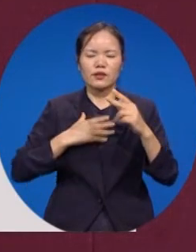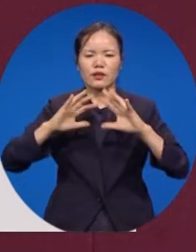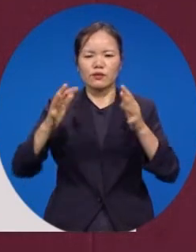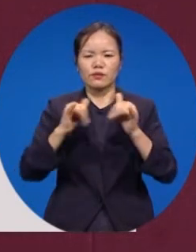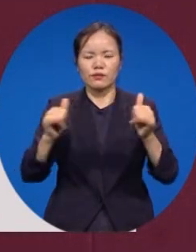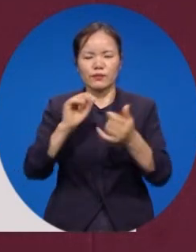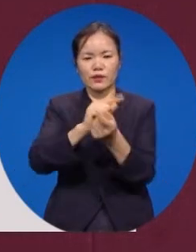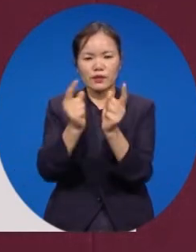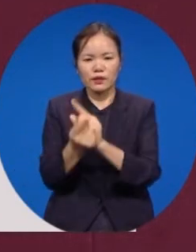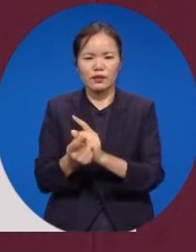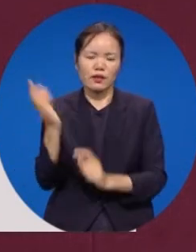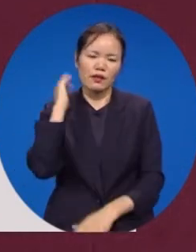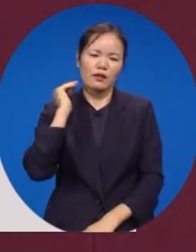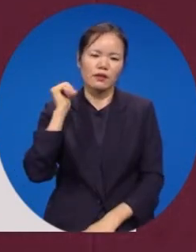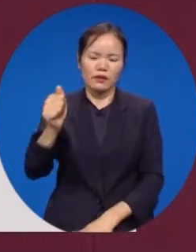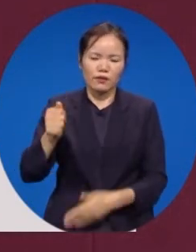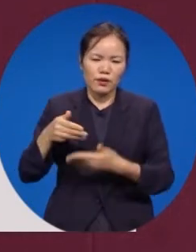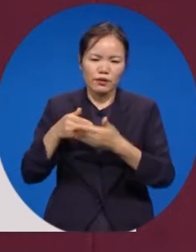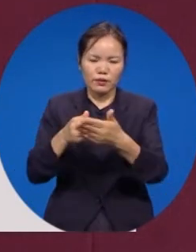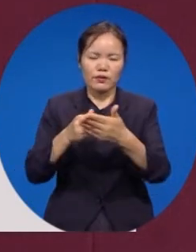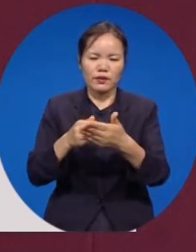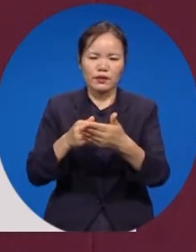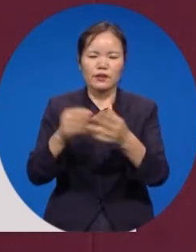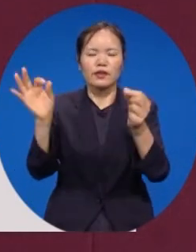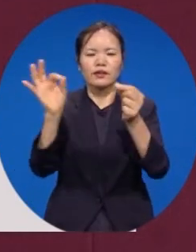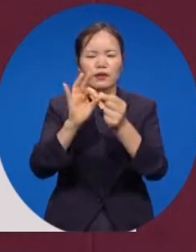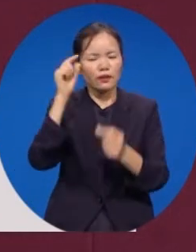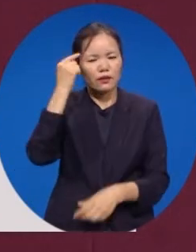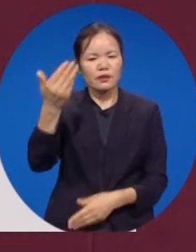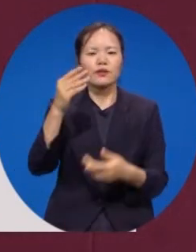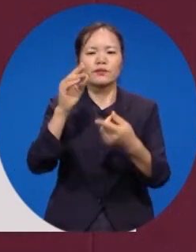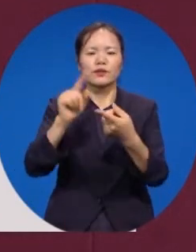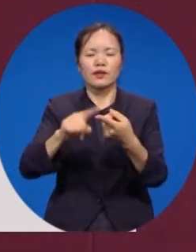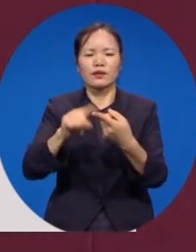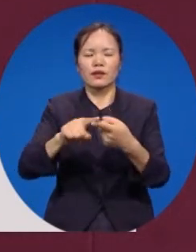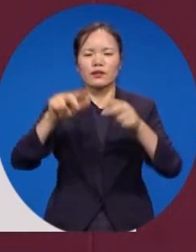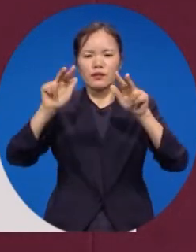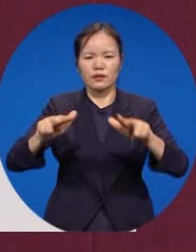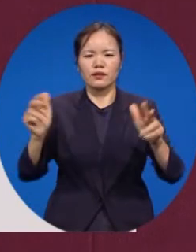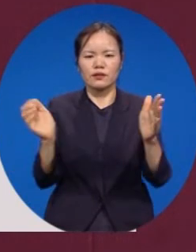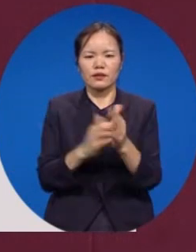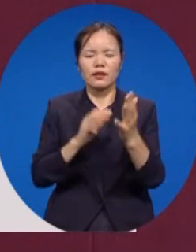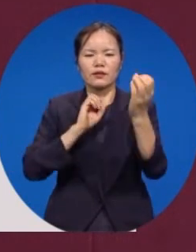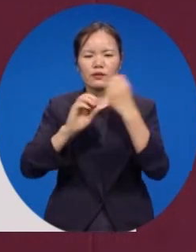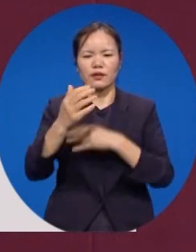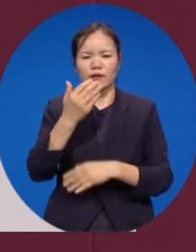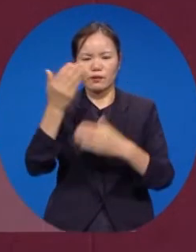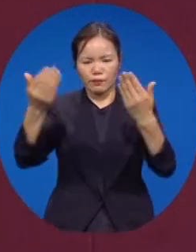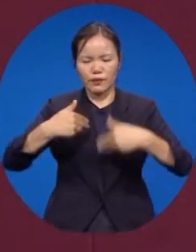국민을 대신해서 대통령께 드린 10가지 질문에 대해서 아직까지 답이 없습니다.